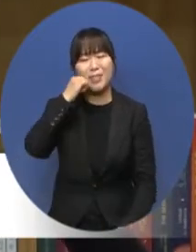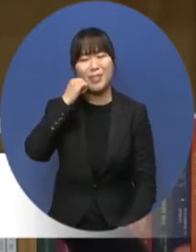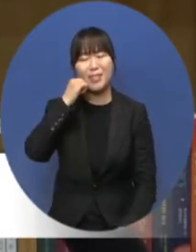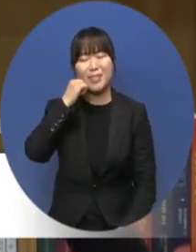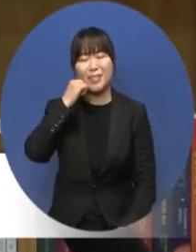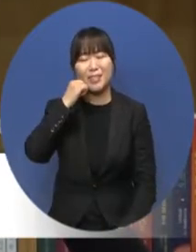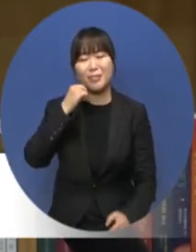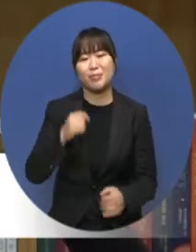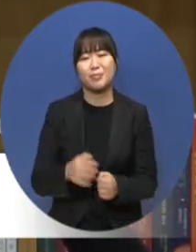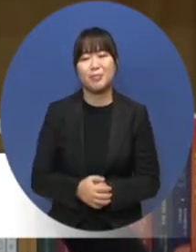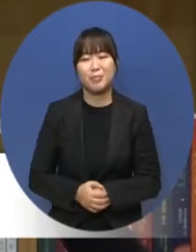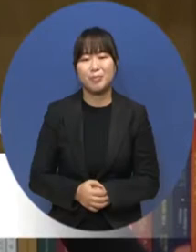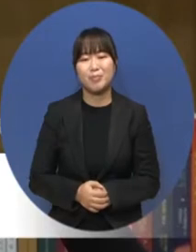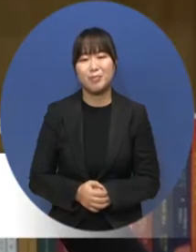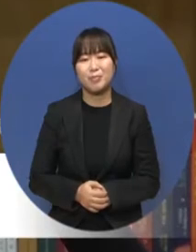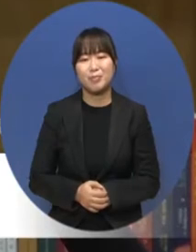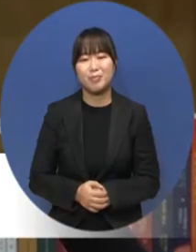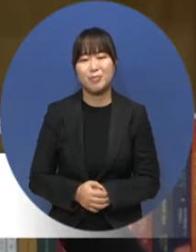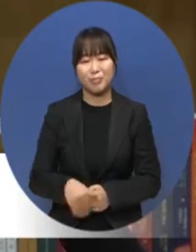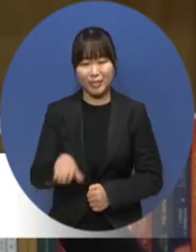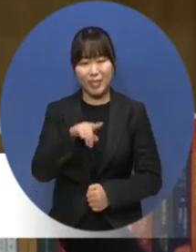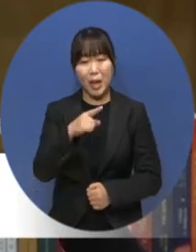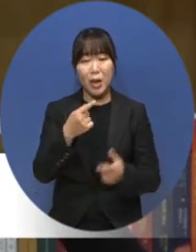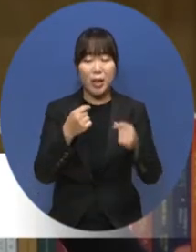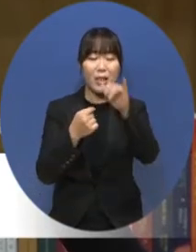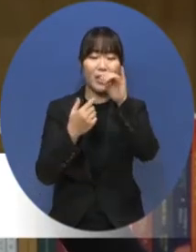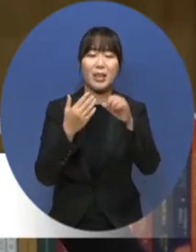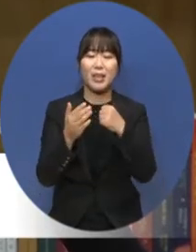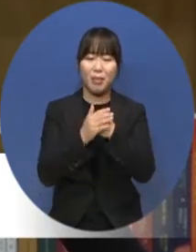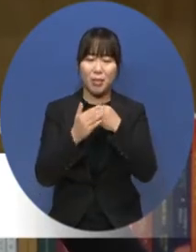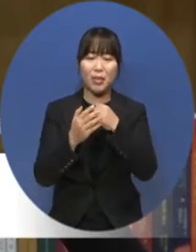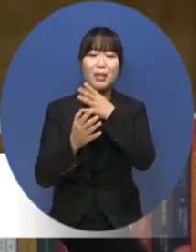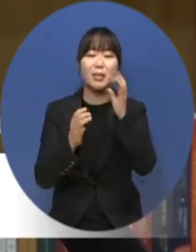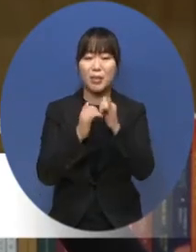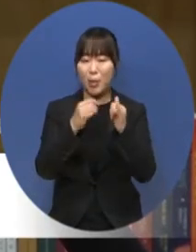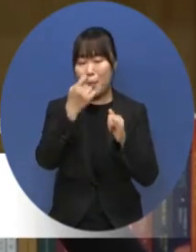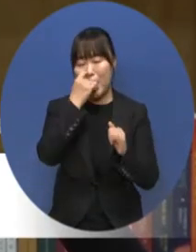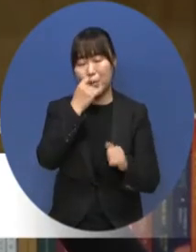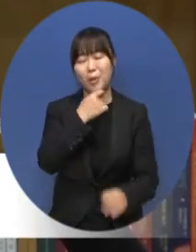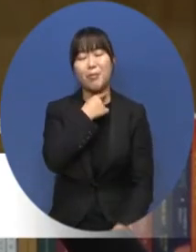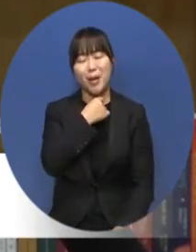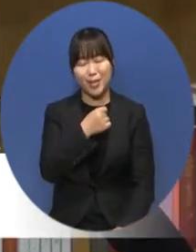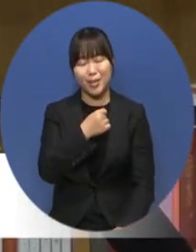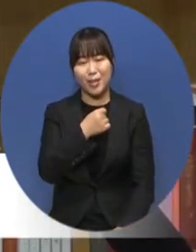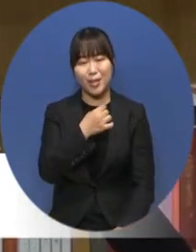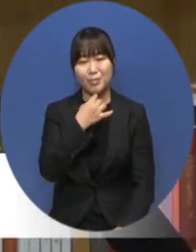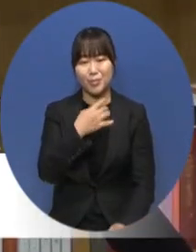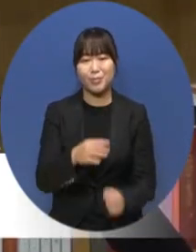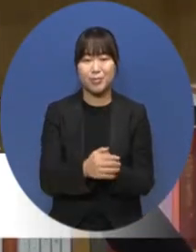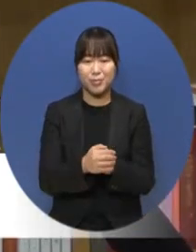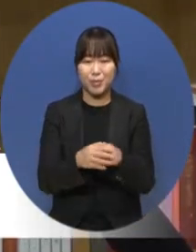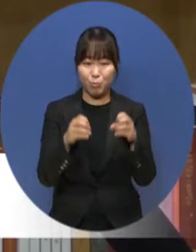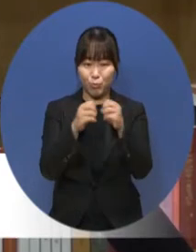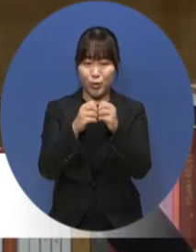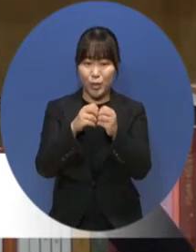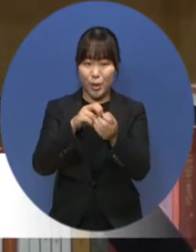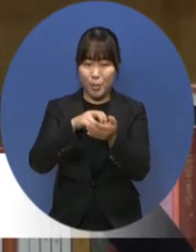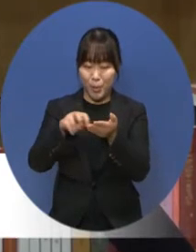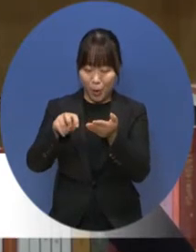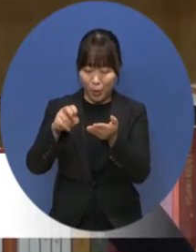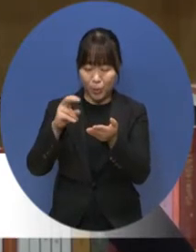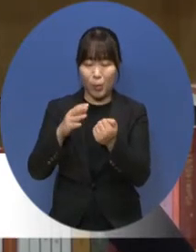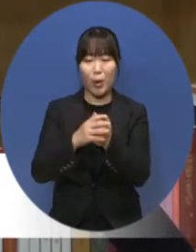하여튼 예, 이런 게 있어서 늙은이도 배우기만 하면 좋겠다는 거. 문자 보내는